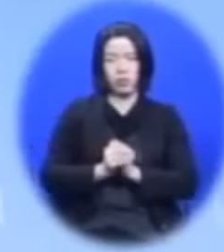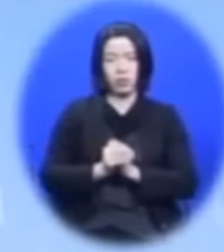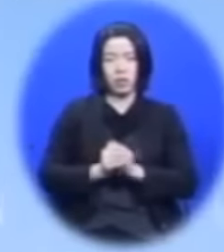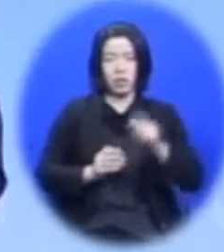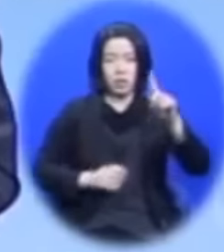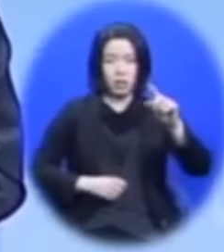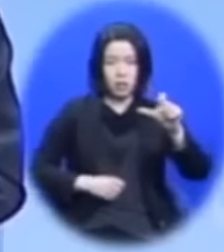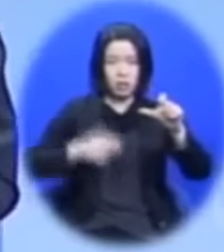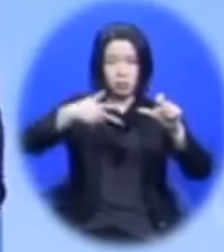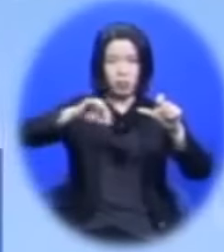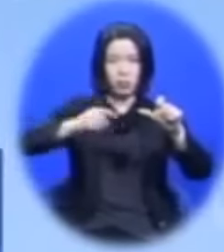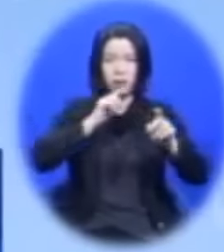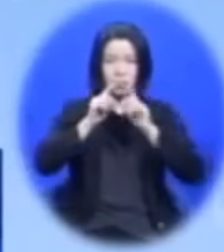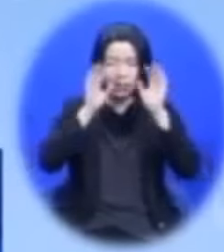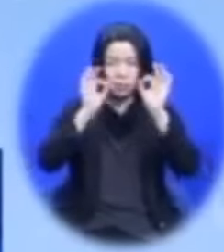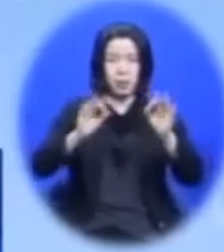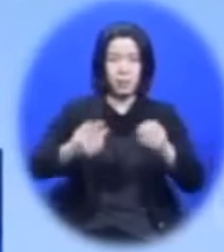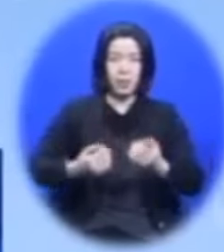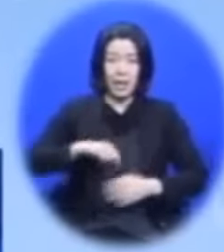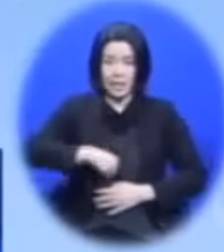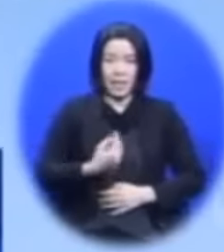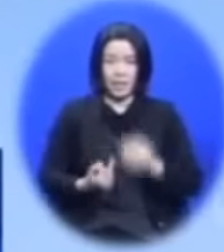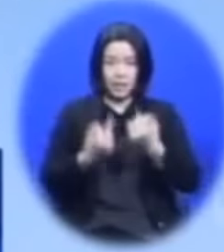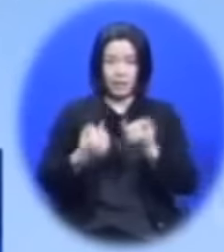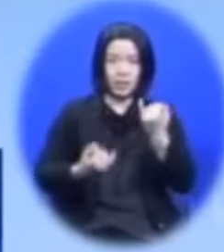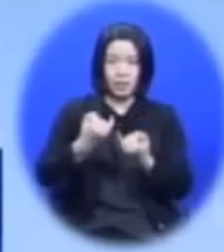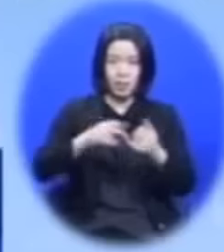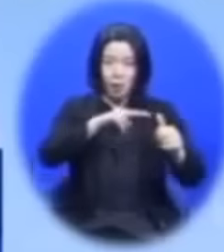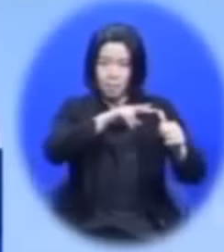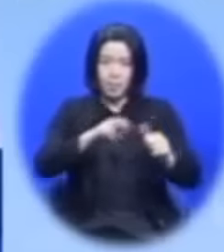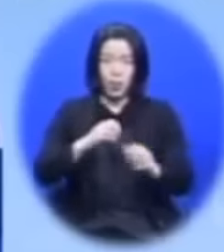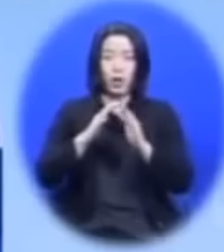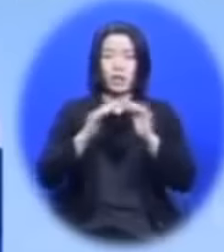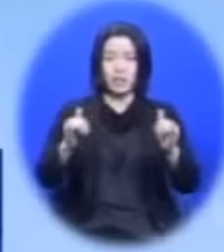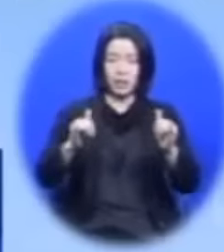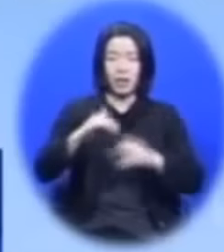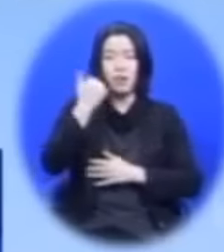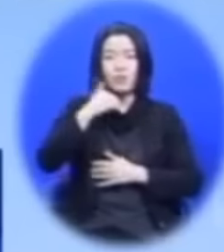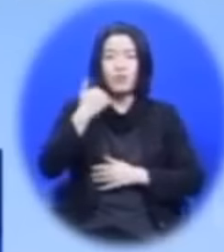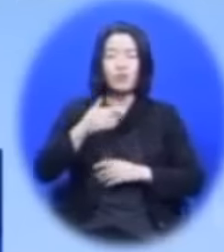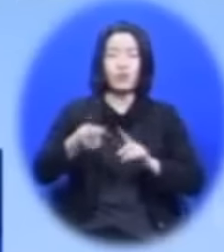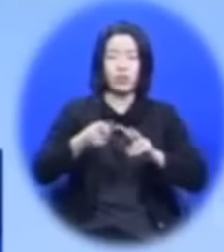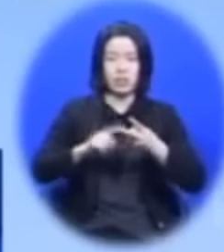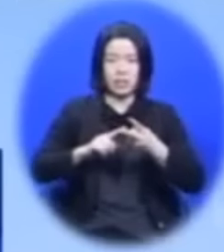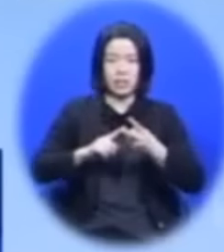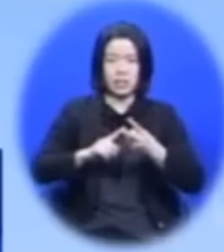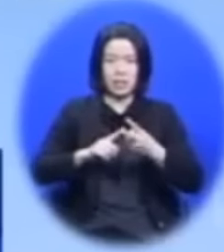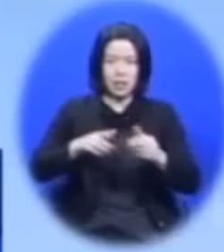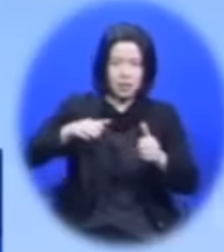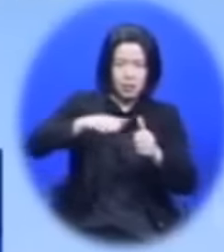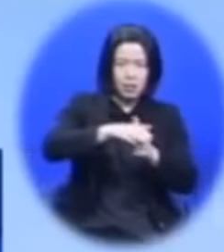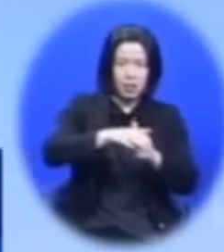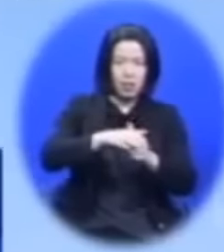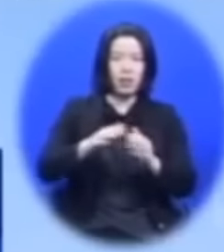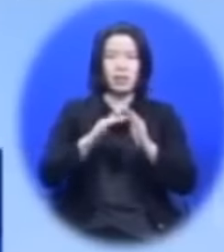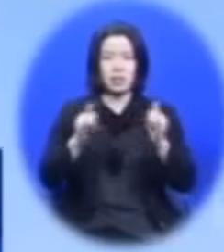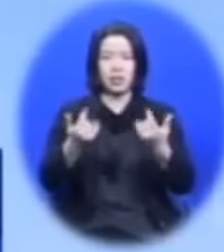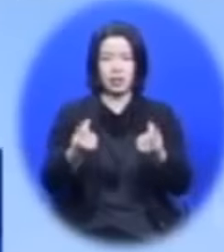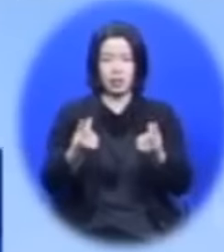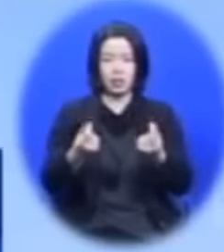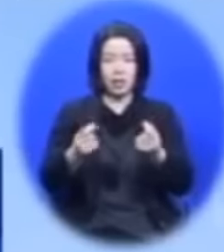15절 말씀을 봅시다. 자기 형제 자매를 미워하는 사람은 누구나 살인하는 사람입니다.